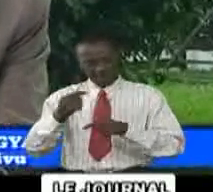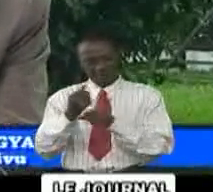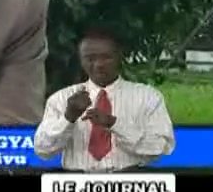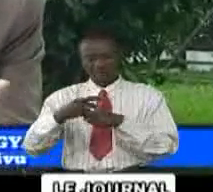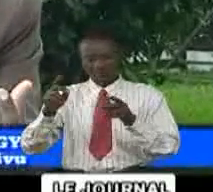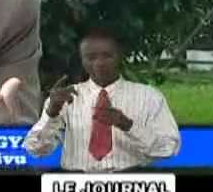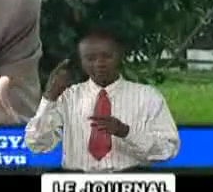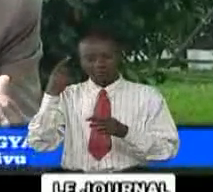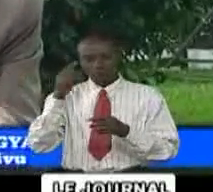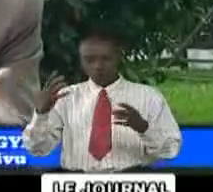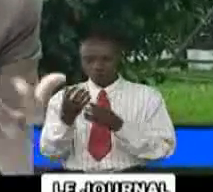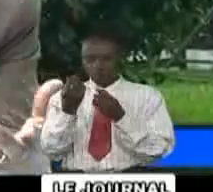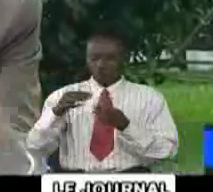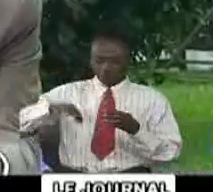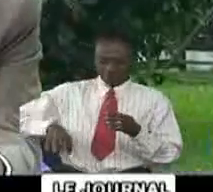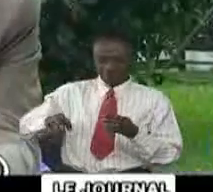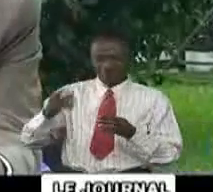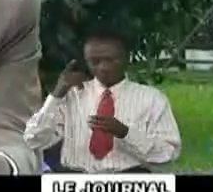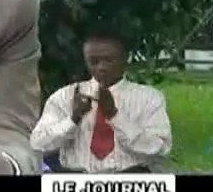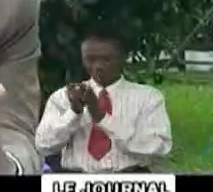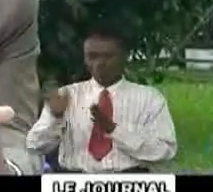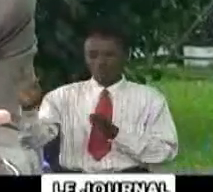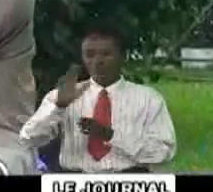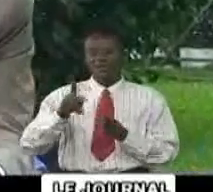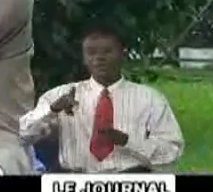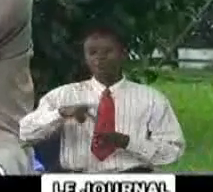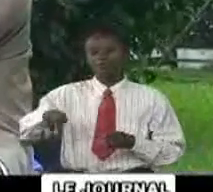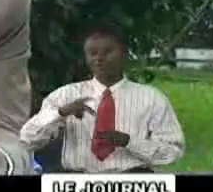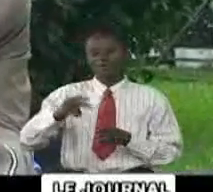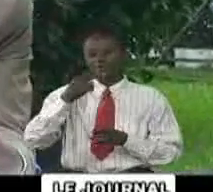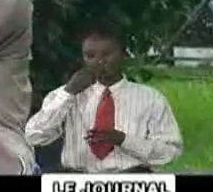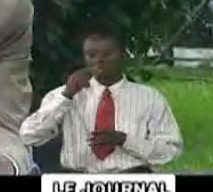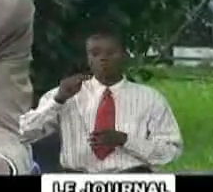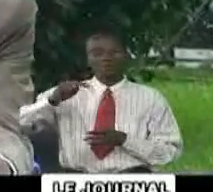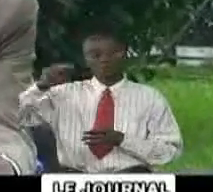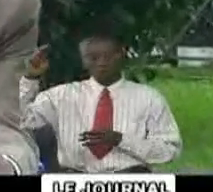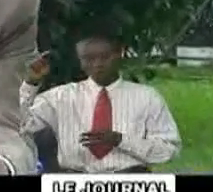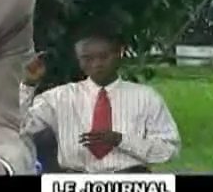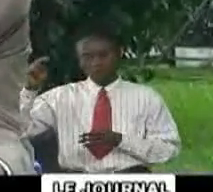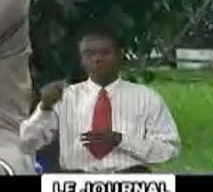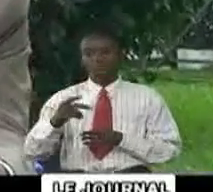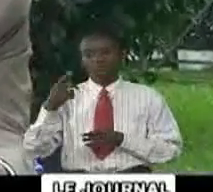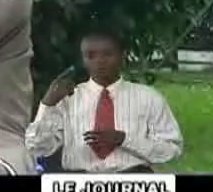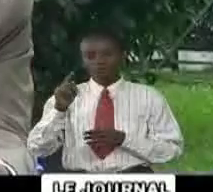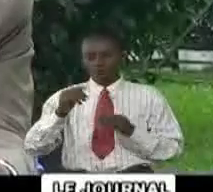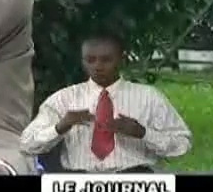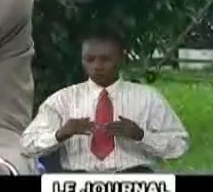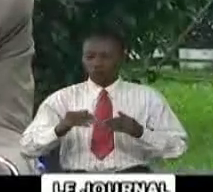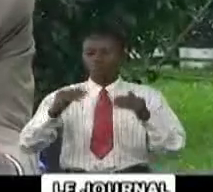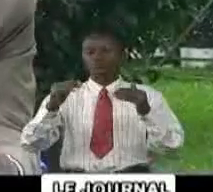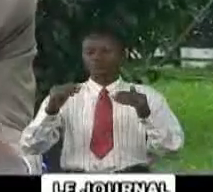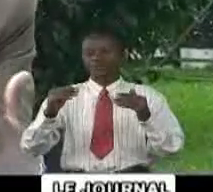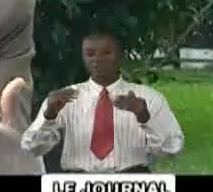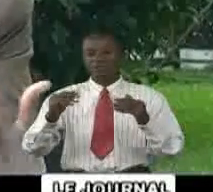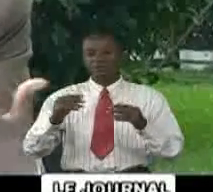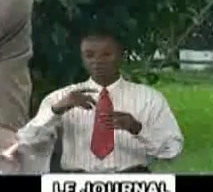Nord Kivu et je pense que ça va nous permettre de financer l'économie de la province, ça va permettre de revenir l'emploi à nos gens, mais également